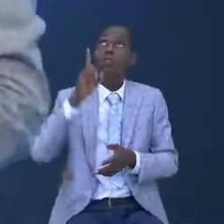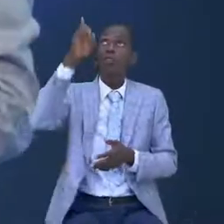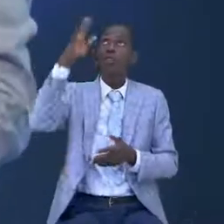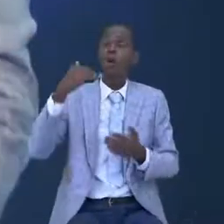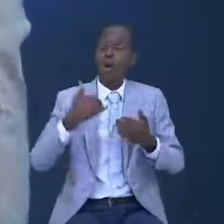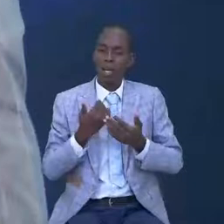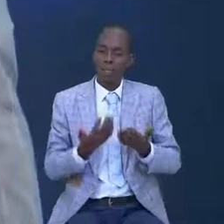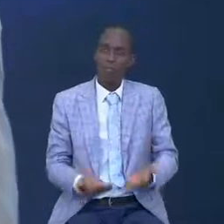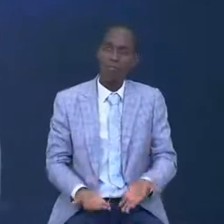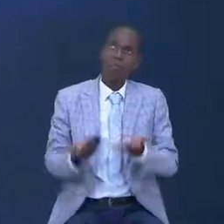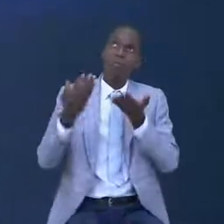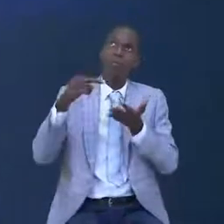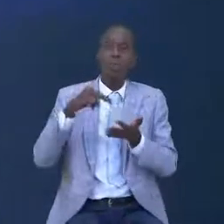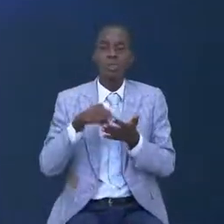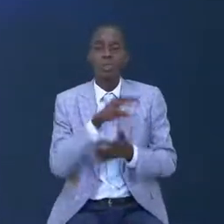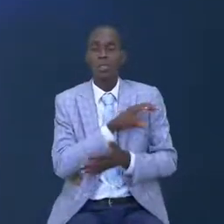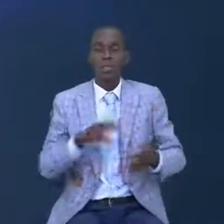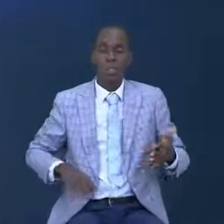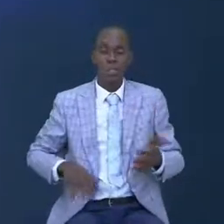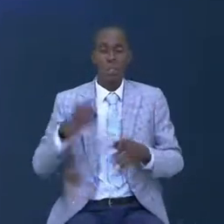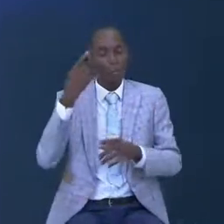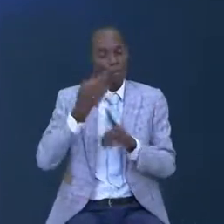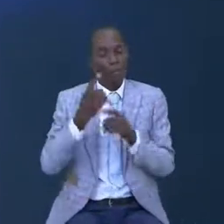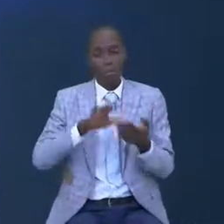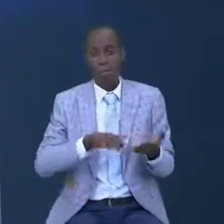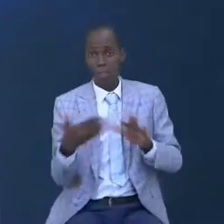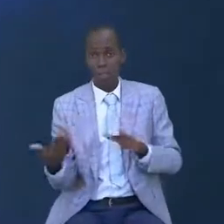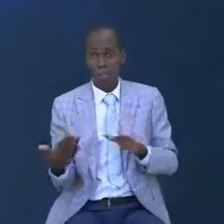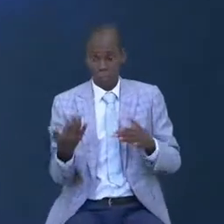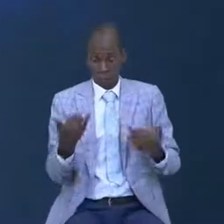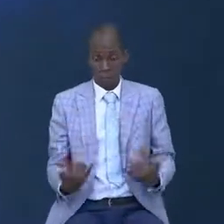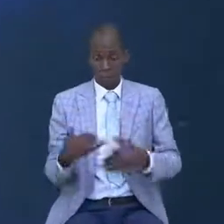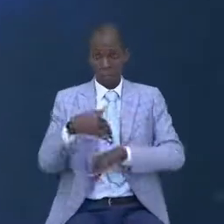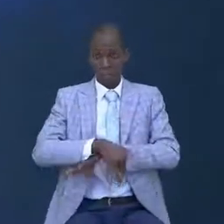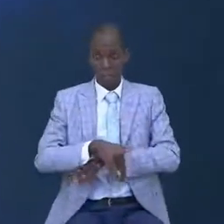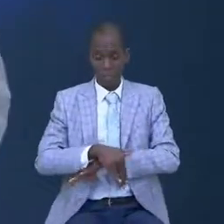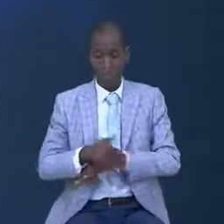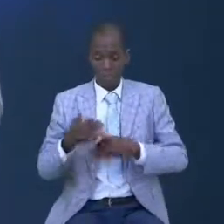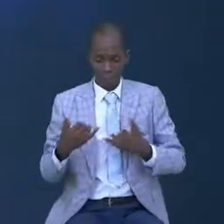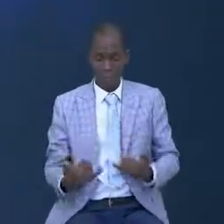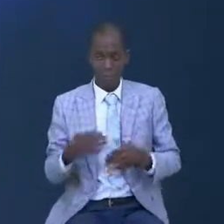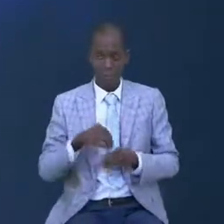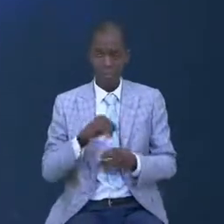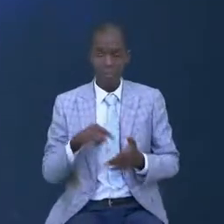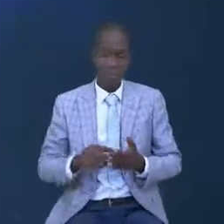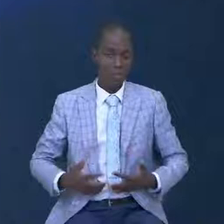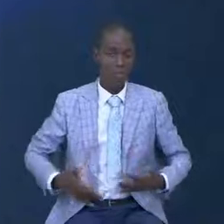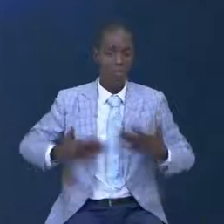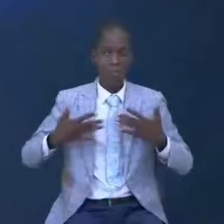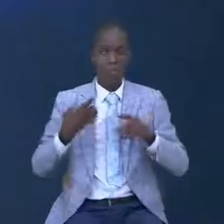ta bouche le Seigneur Jésus, et si tu crois dans ton cœur que Dieu l'a ressuscité des morts,